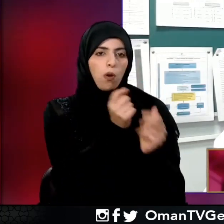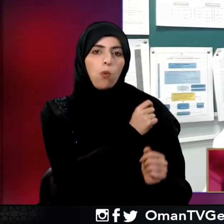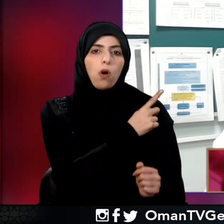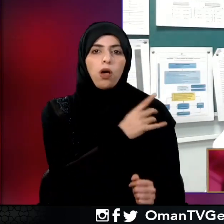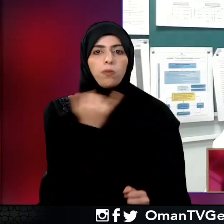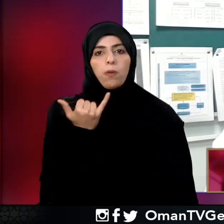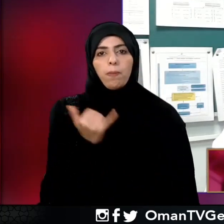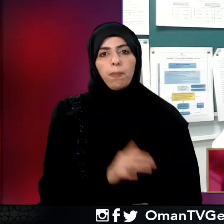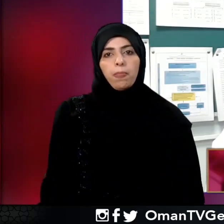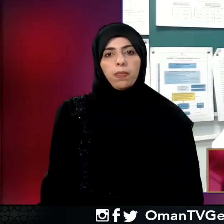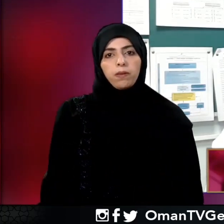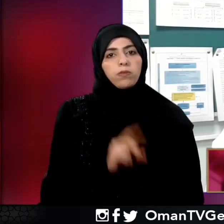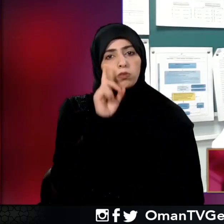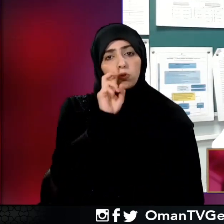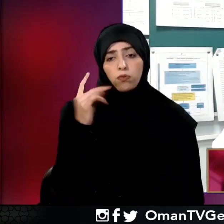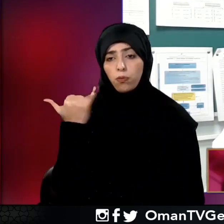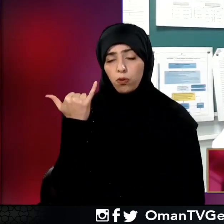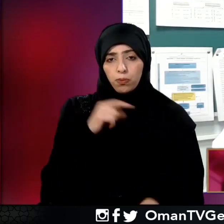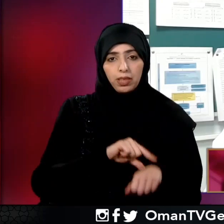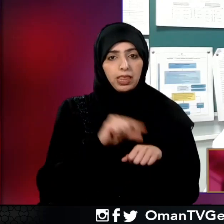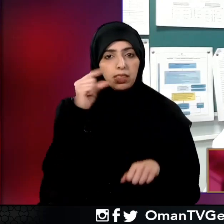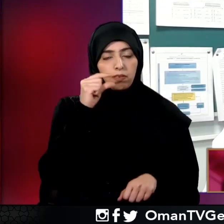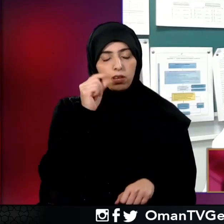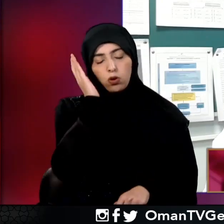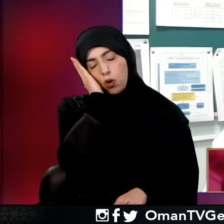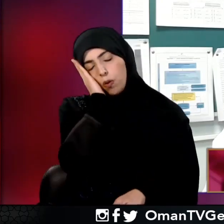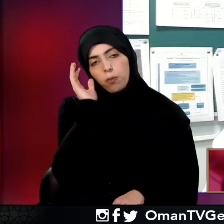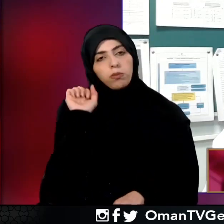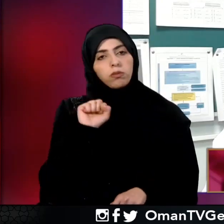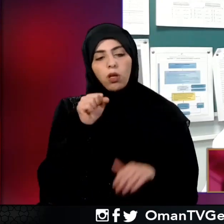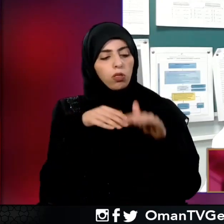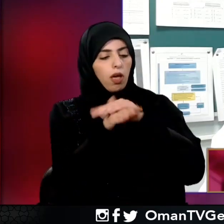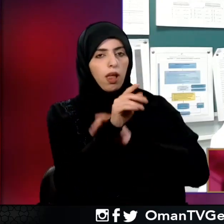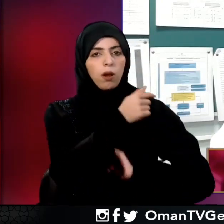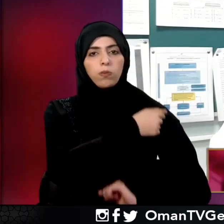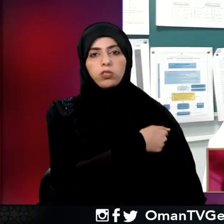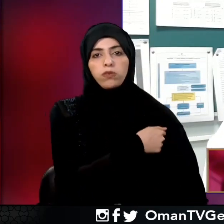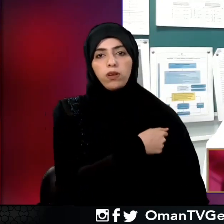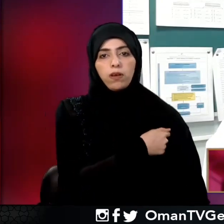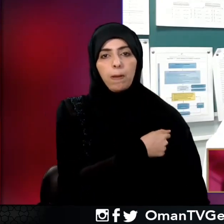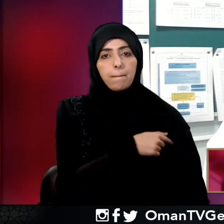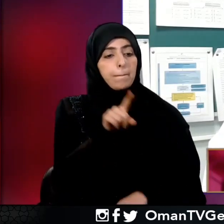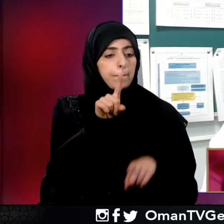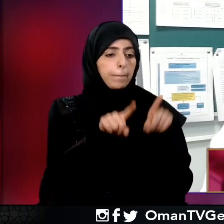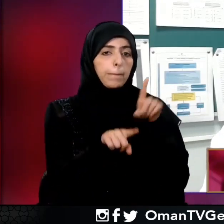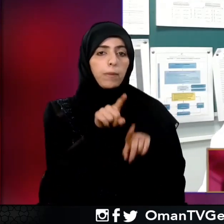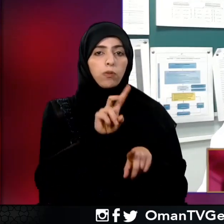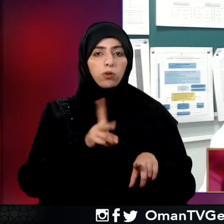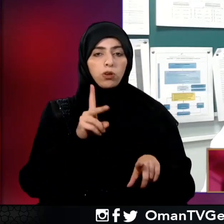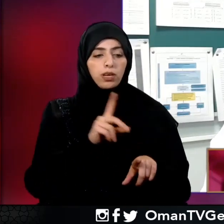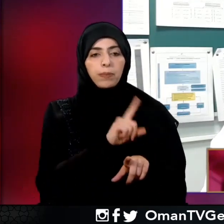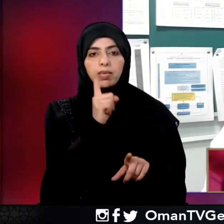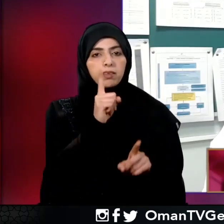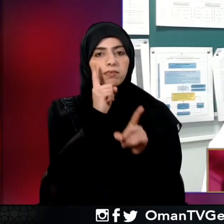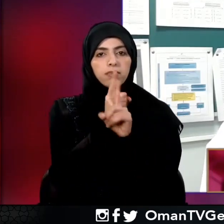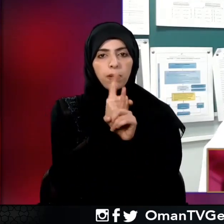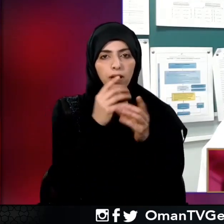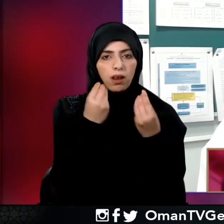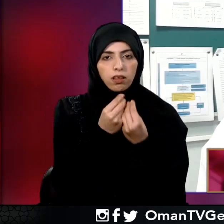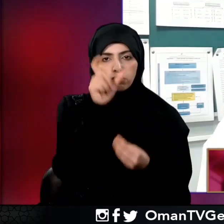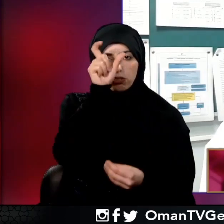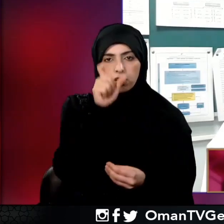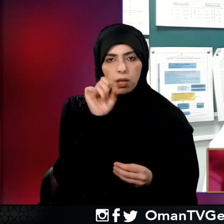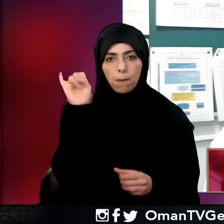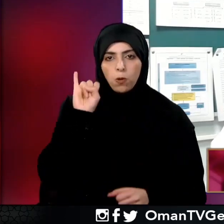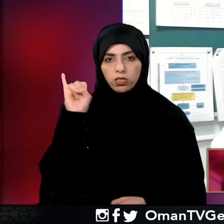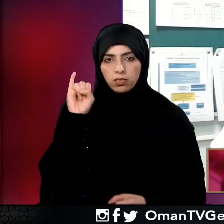الأحيان الضرورات الطبية ترميمهم في المستشفى. عملنا بعض الآليات في استقبال المرضى المحولين عن طريق